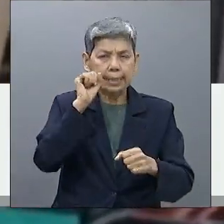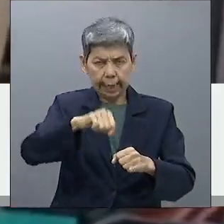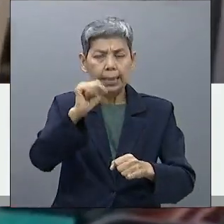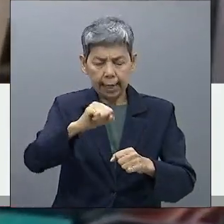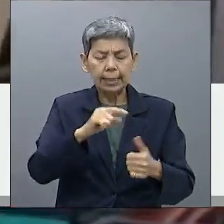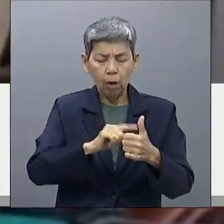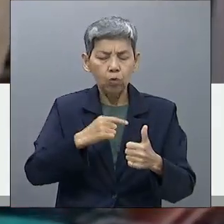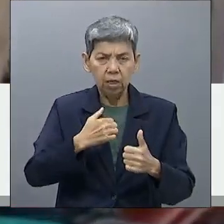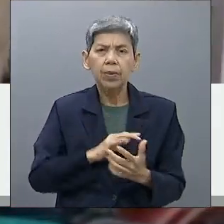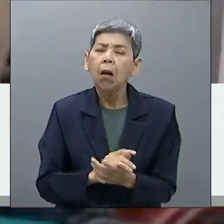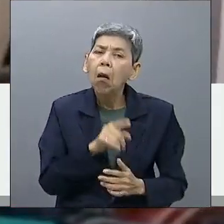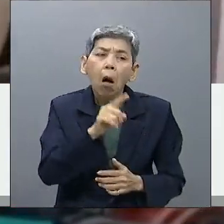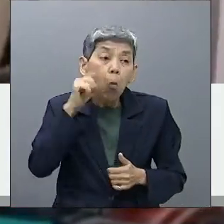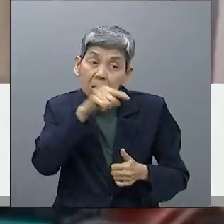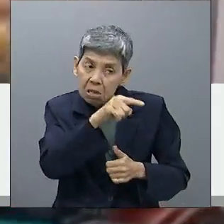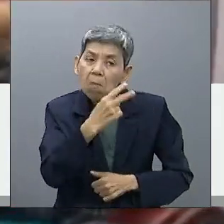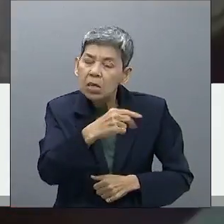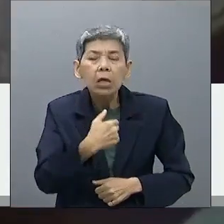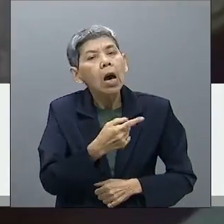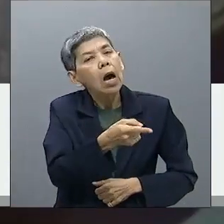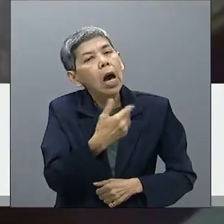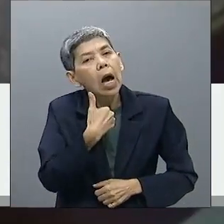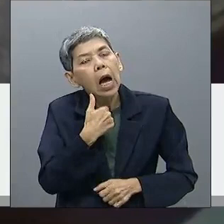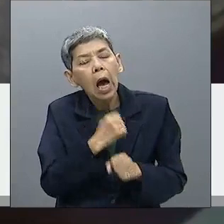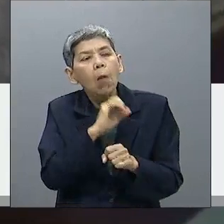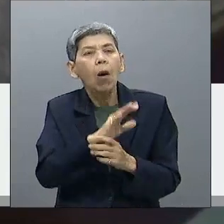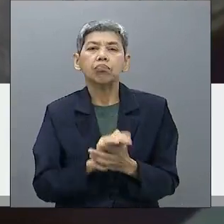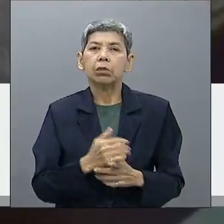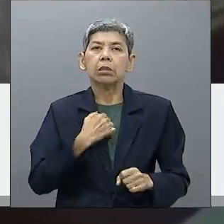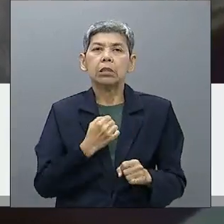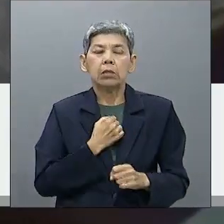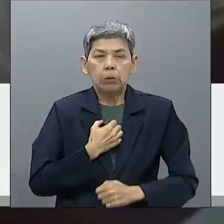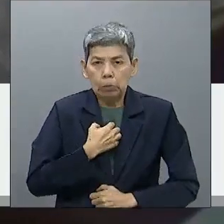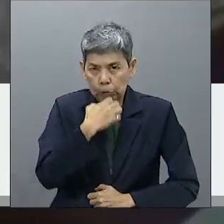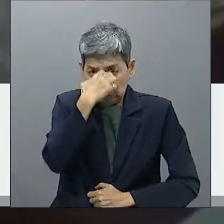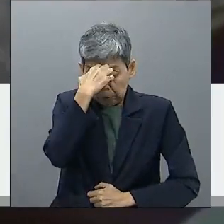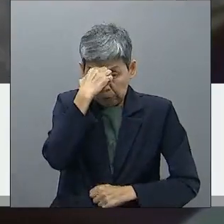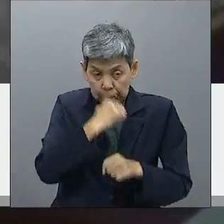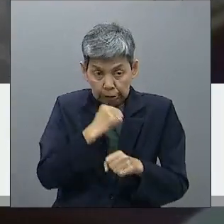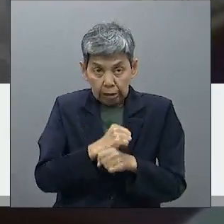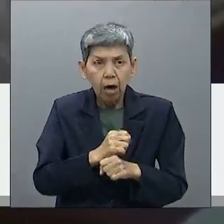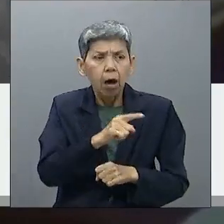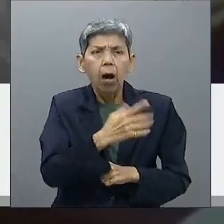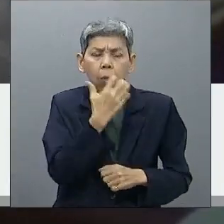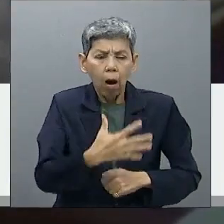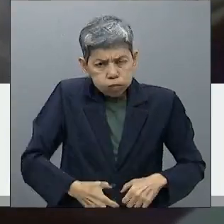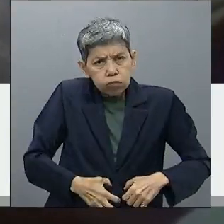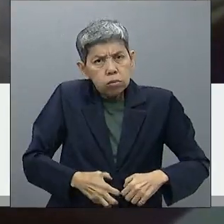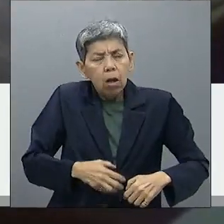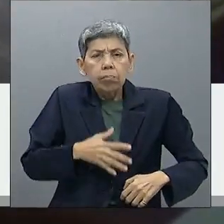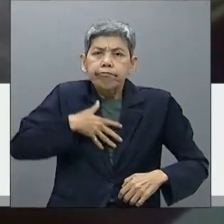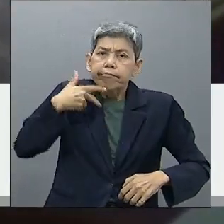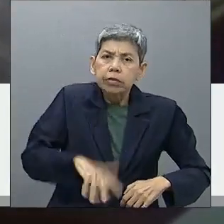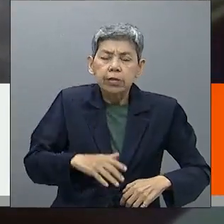หญิงจริงแต่มีมูลเหตุจูงใจโดยอ้างว่าเป็นการบันดาลโทสะเพราะถูกผู้เสียหายจับอวัยวะเพศ